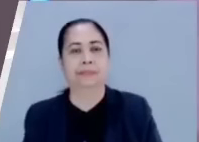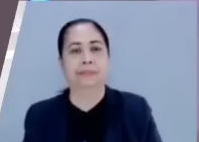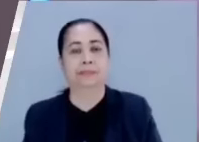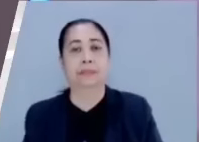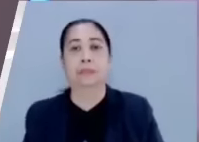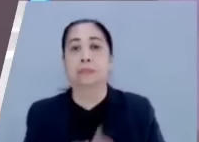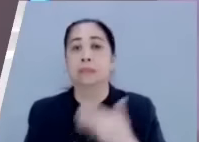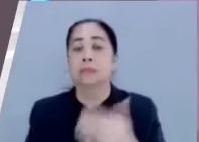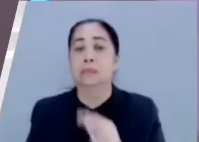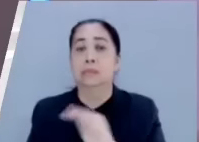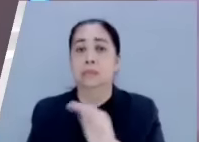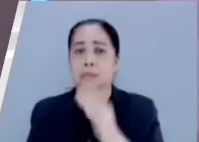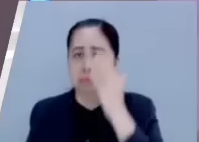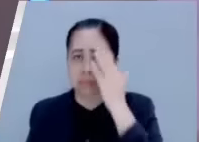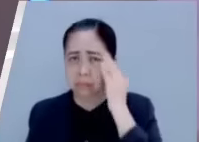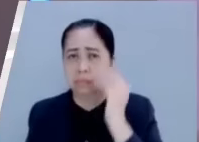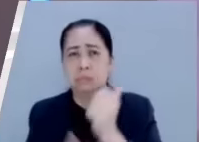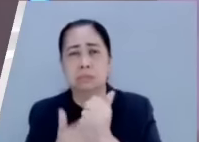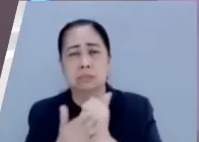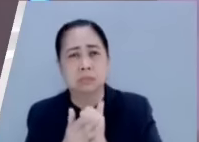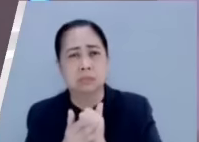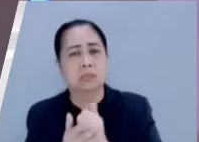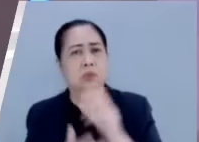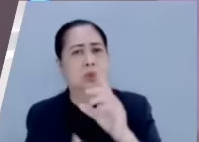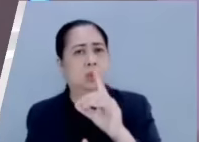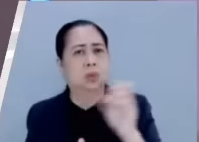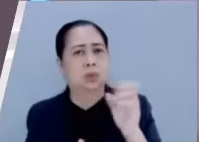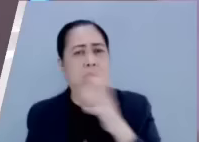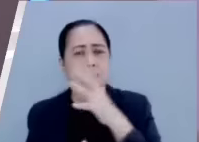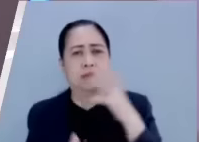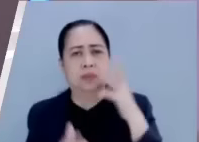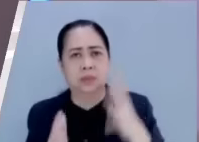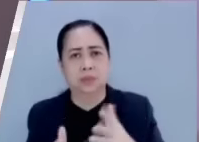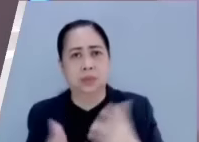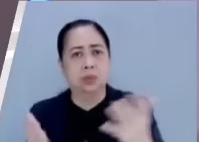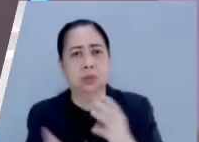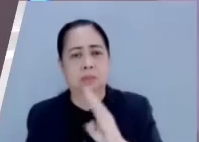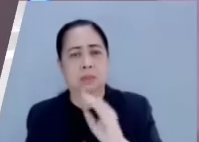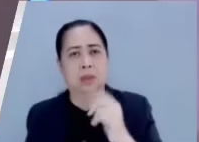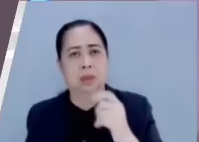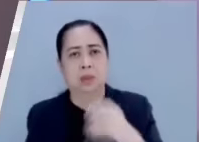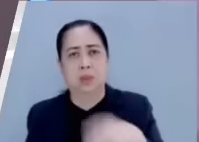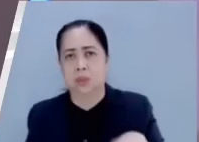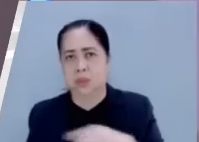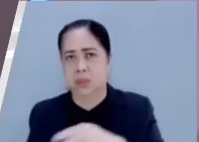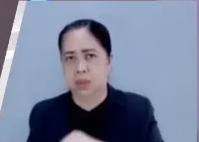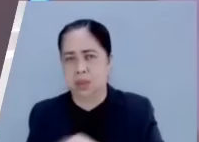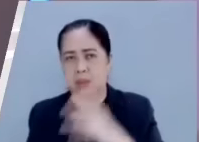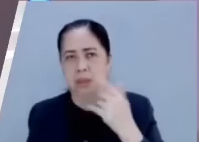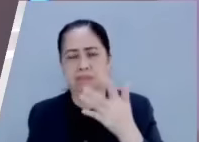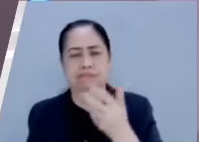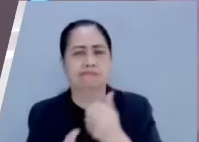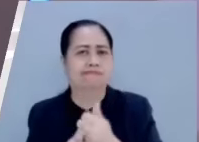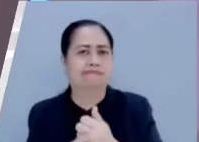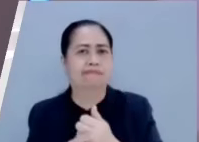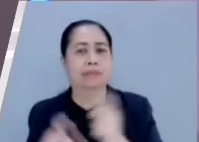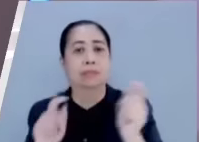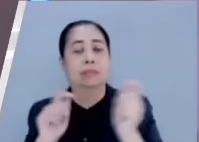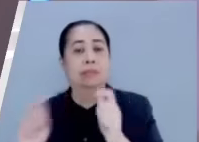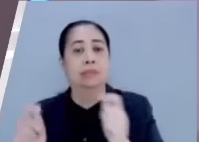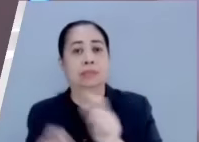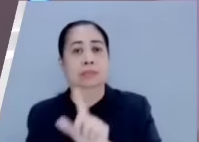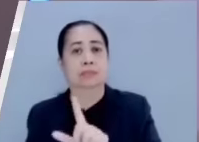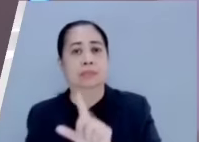Pinanawagan ng tulong ang nasa 100 magsasaka sa Bagaw, Cagayan dahil sa epekto sa kanila ng superbagyong